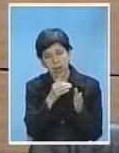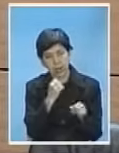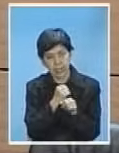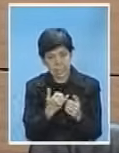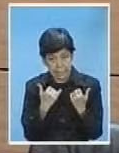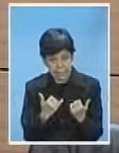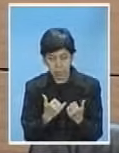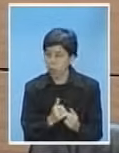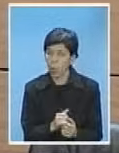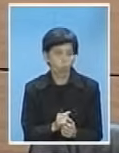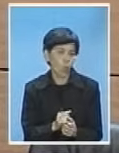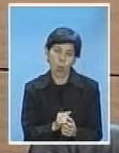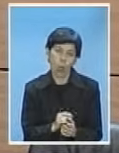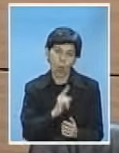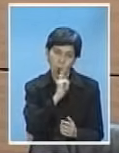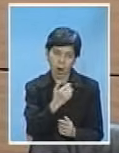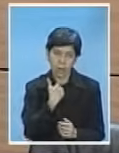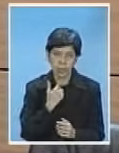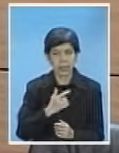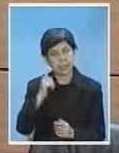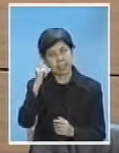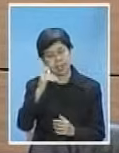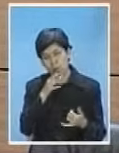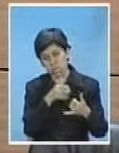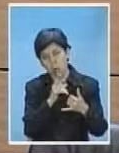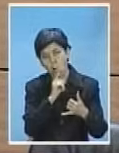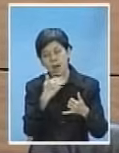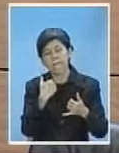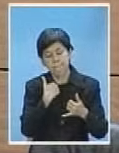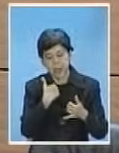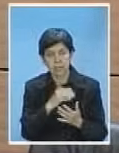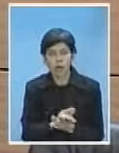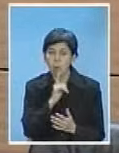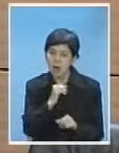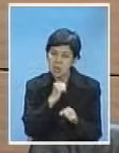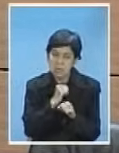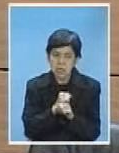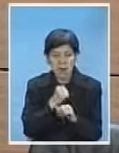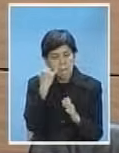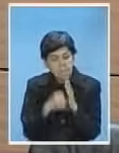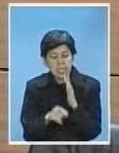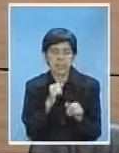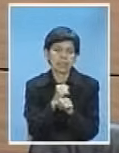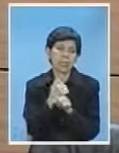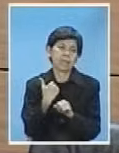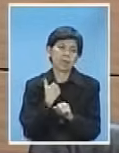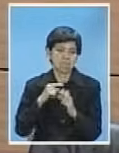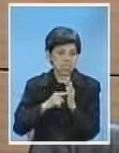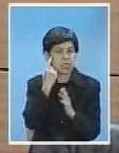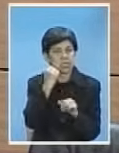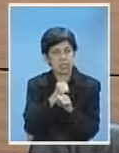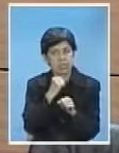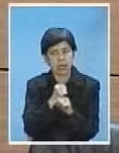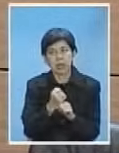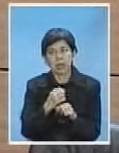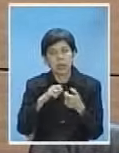ล่าสุดนี่ใส่ร้ายป้ายสีครับพันตำรวจโททักษิณชินวัตรว่าเป็นผู้ก่อเหตุเป็นต้นเหตุใน